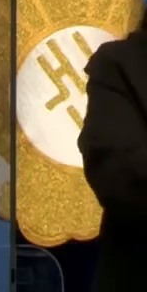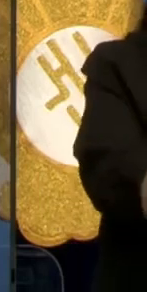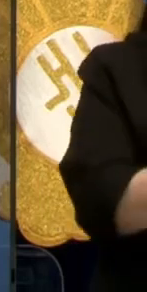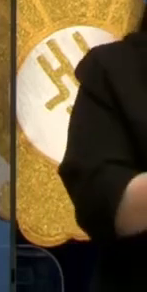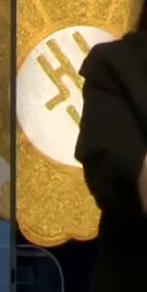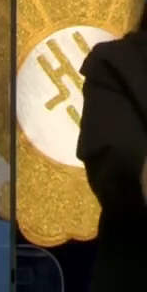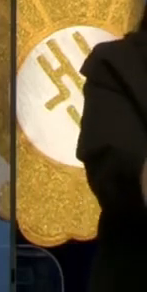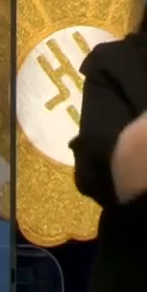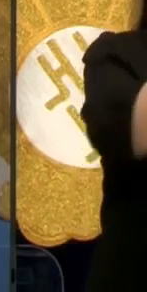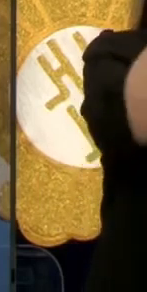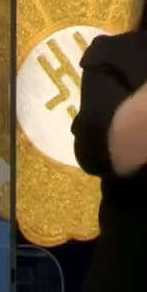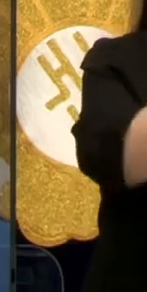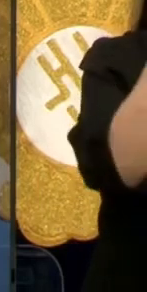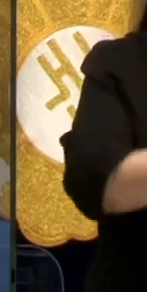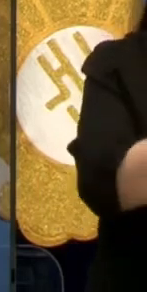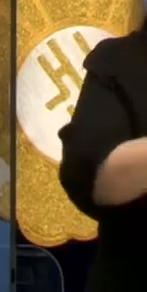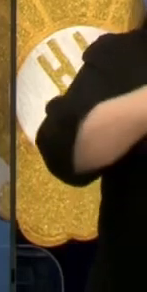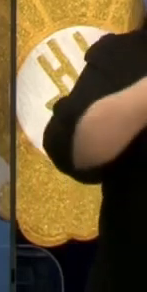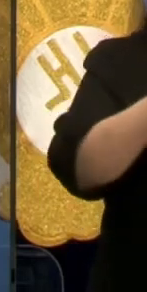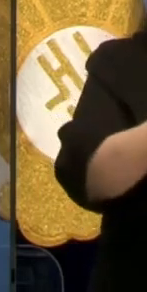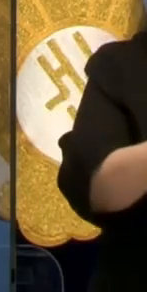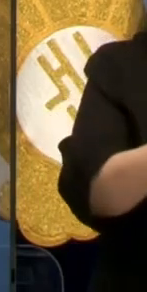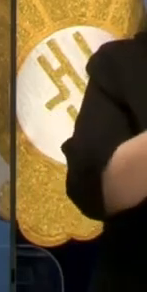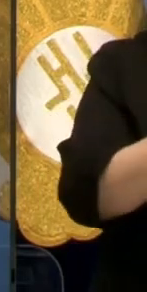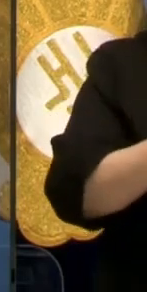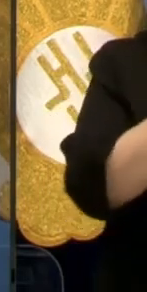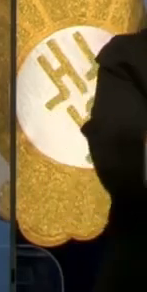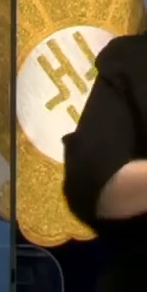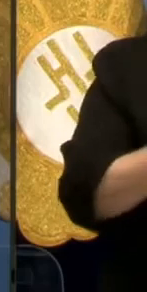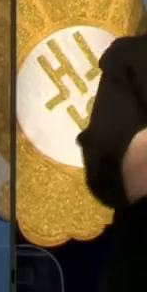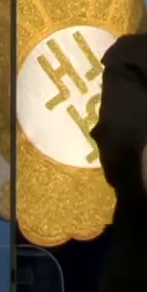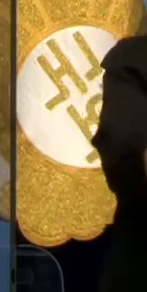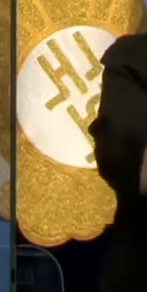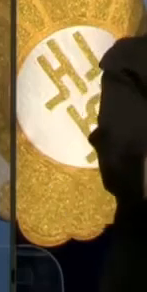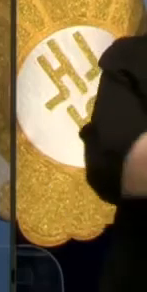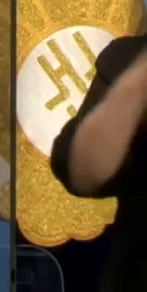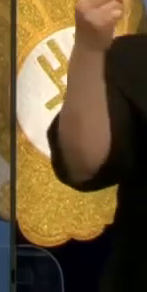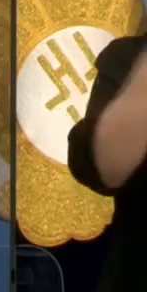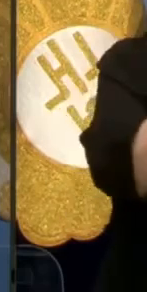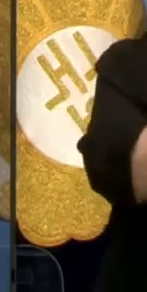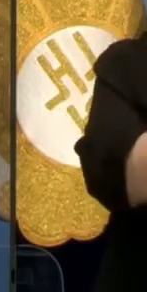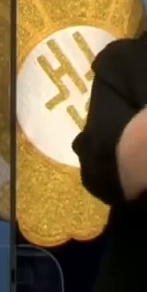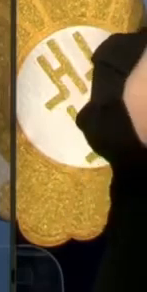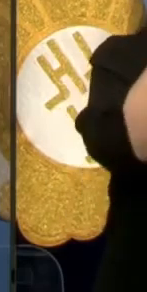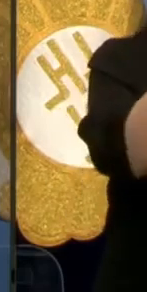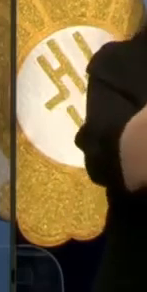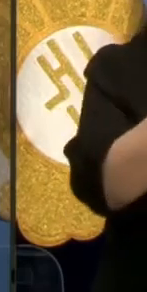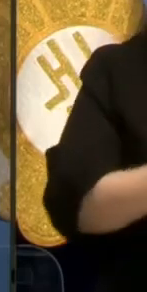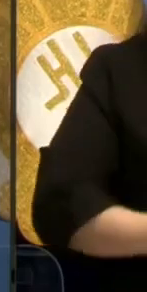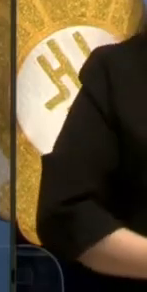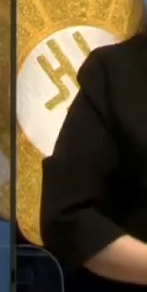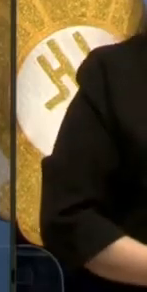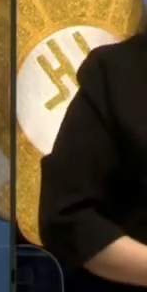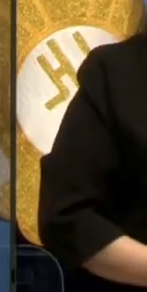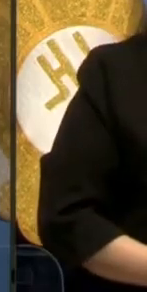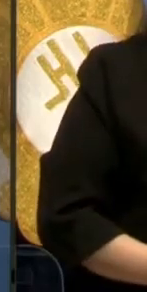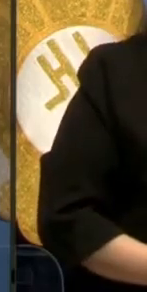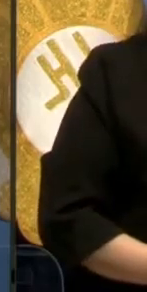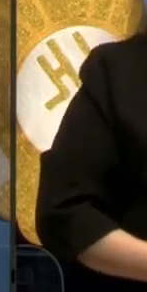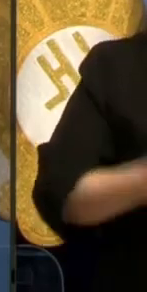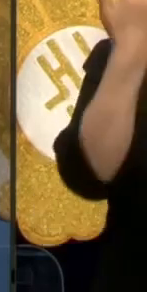사회적 갈등과 정치적 희생을 초래한 점에 대해 다시 한번 되짚어봐야 합니다.